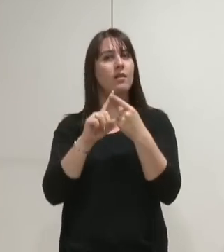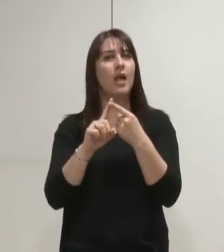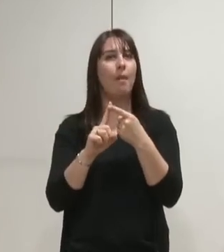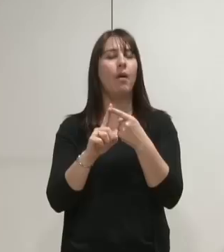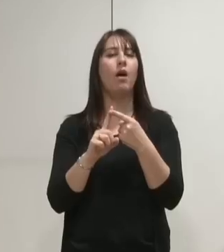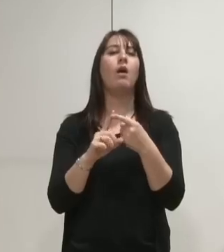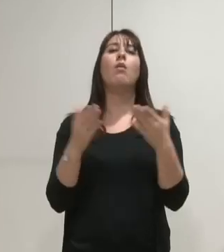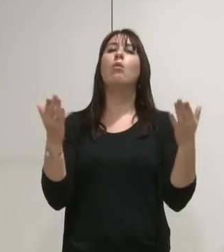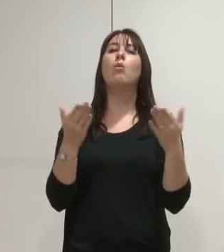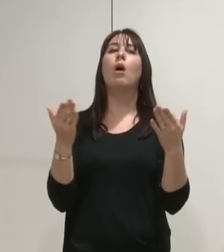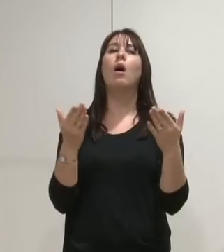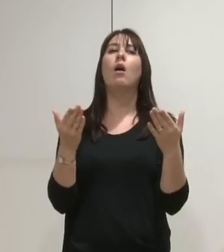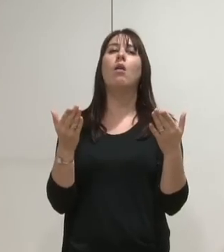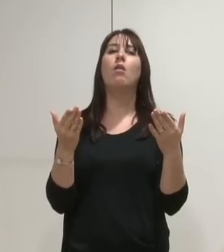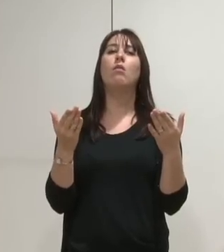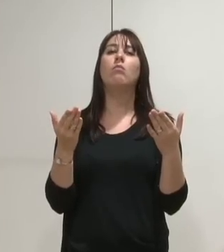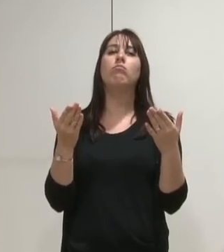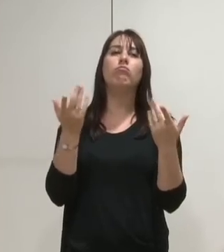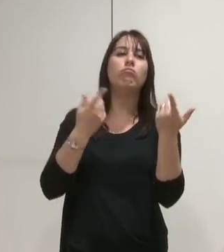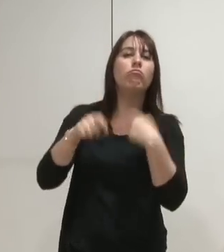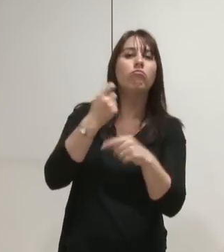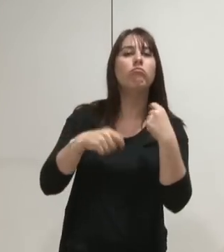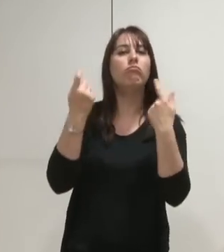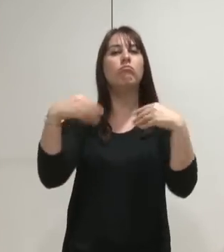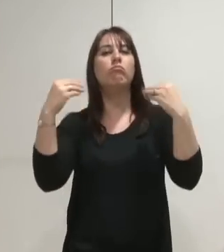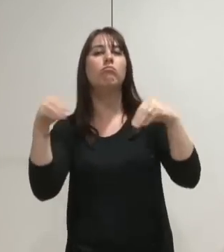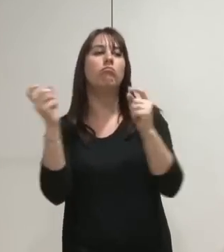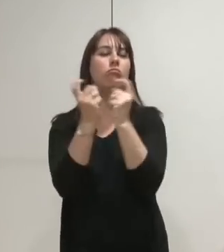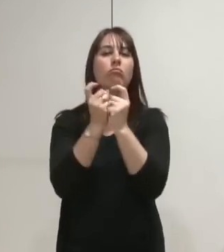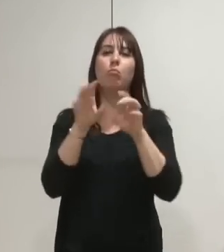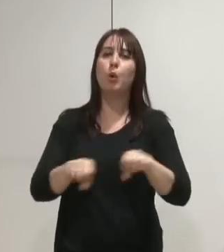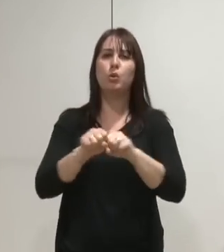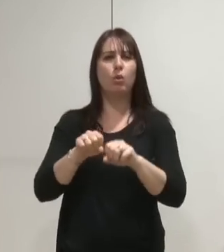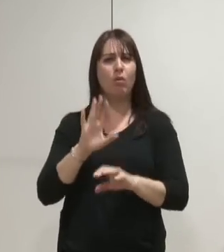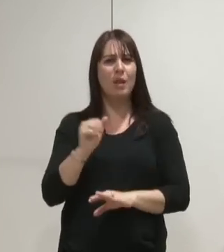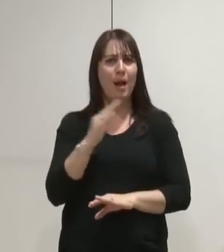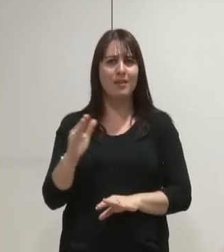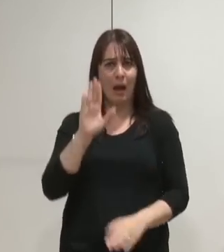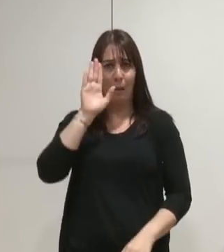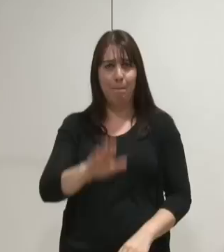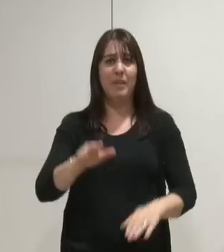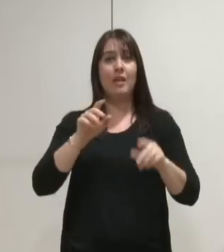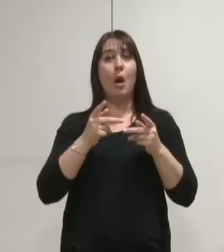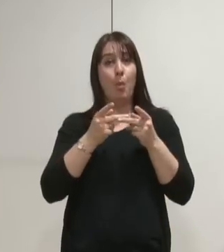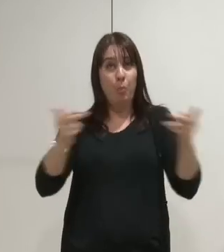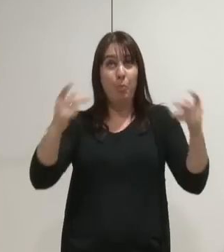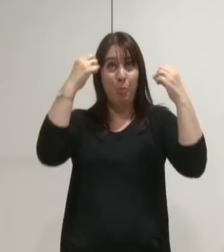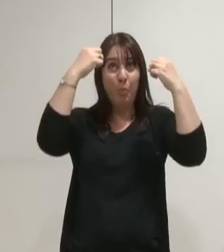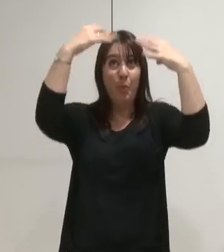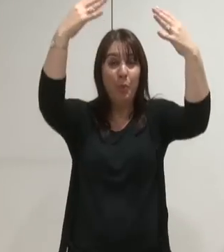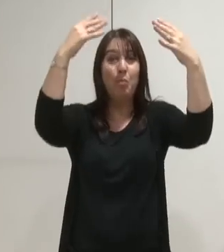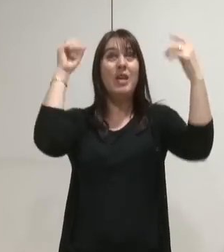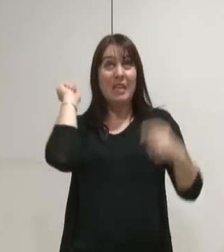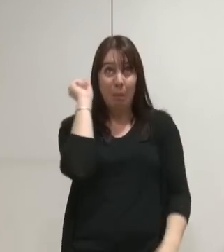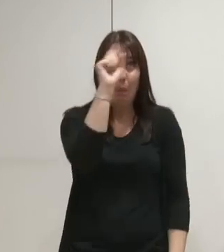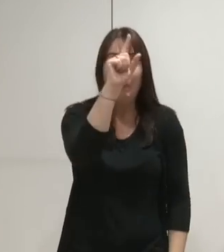distribution ou la commercialisation de l'électricité mais bien sur l'éclairage public que